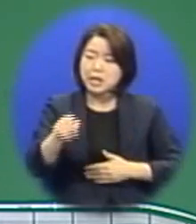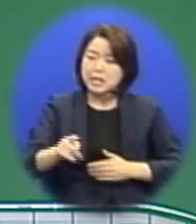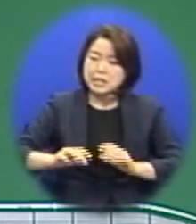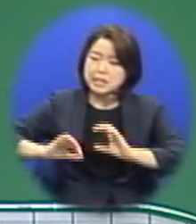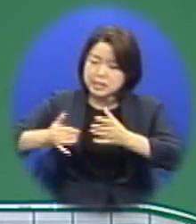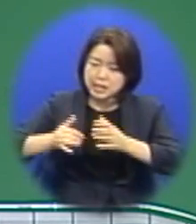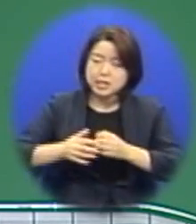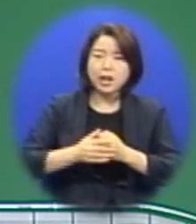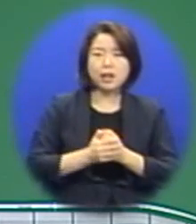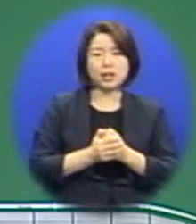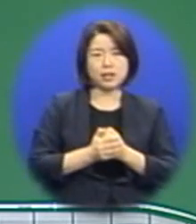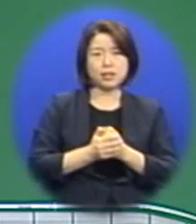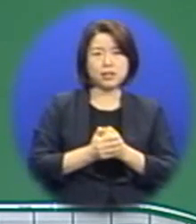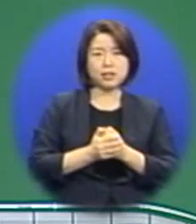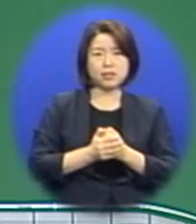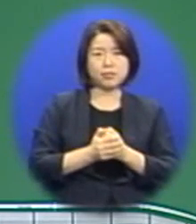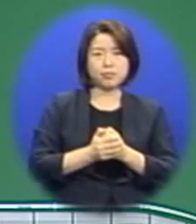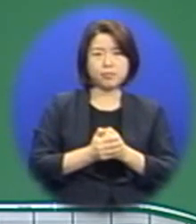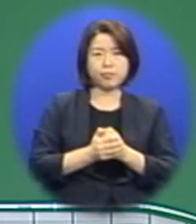세상과